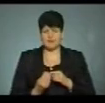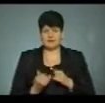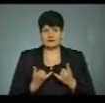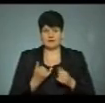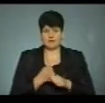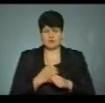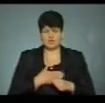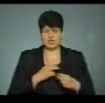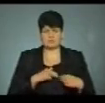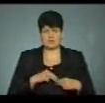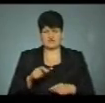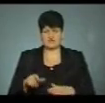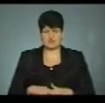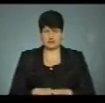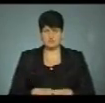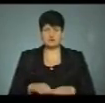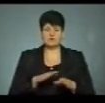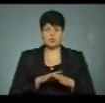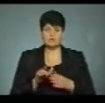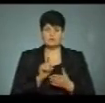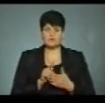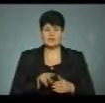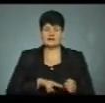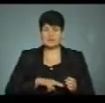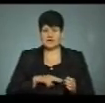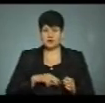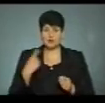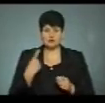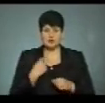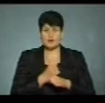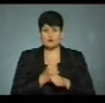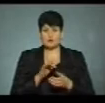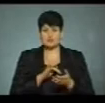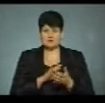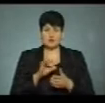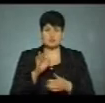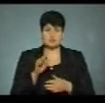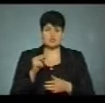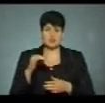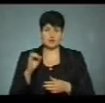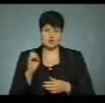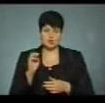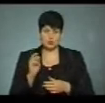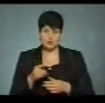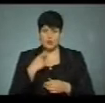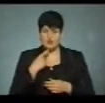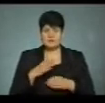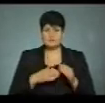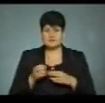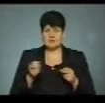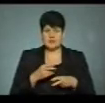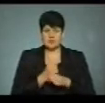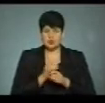роботи наших працівників. Виконувачка обов'язків директора обласного лабораторного центру Оксана Чайчук каже, фахівці лабораторного